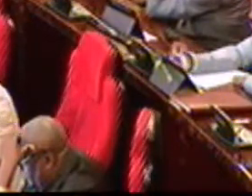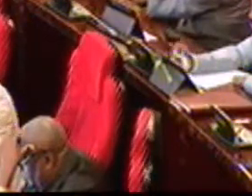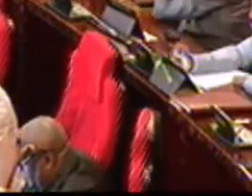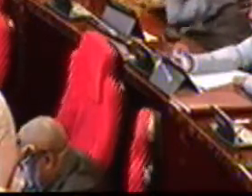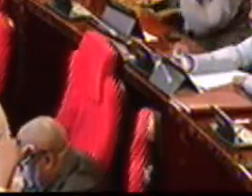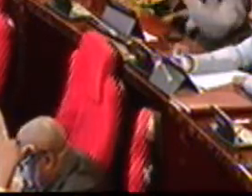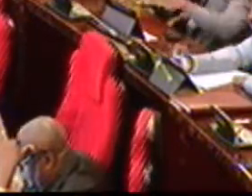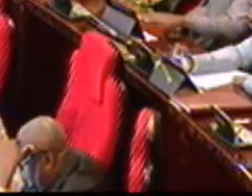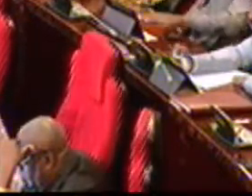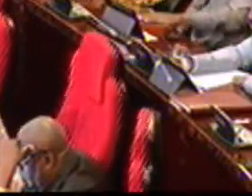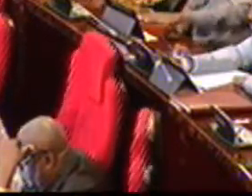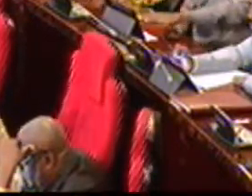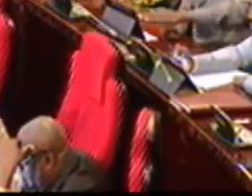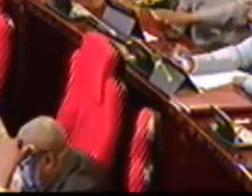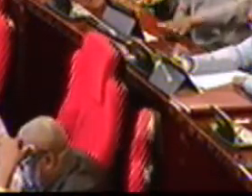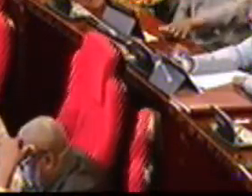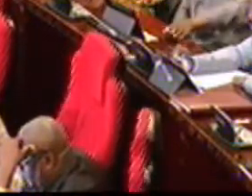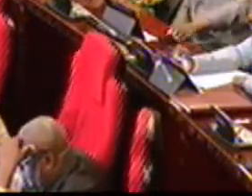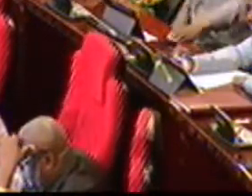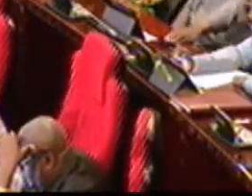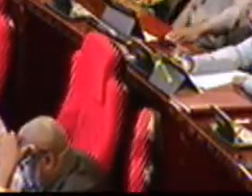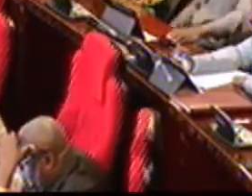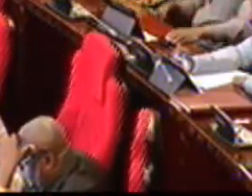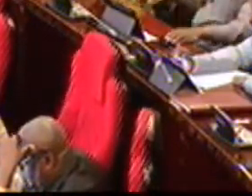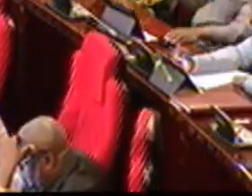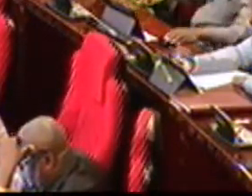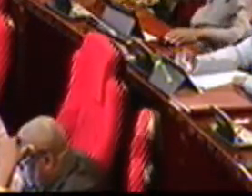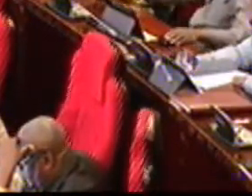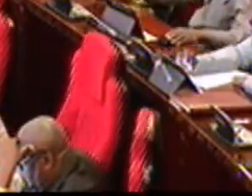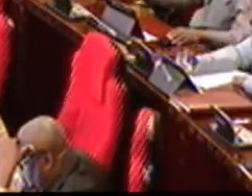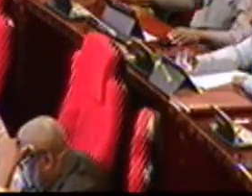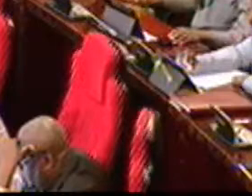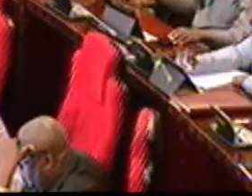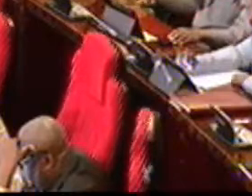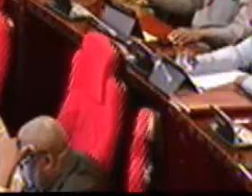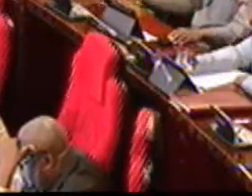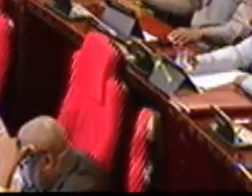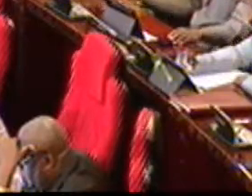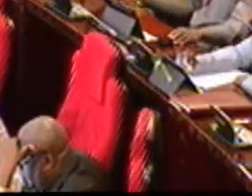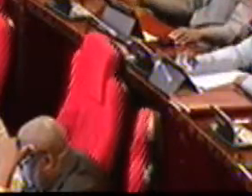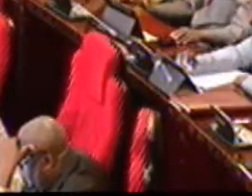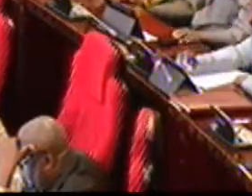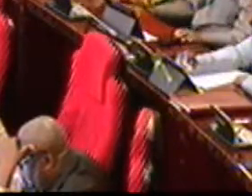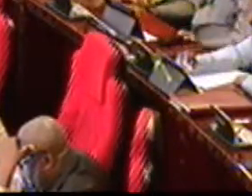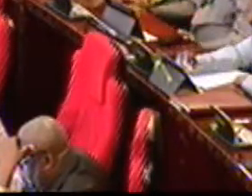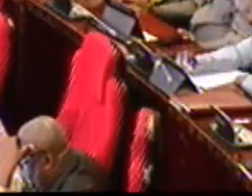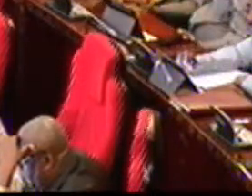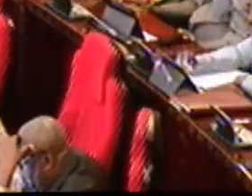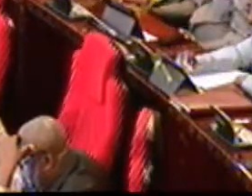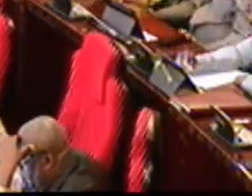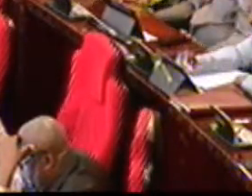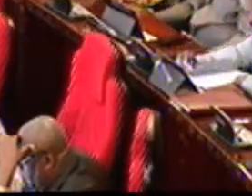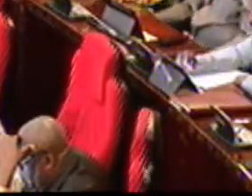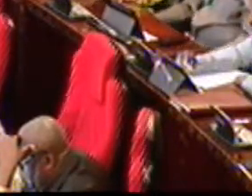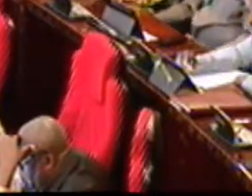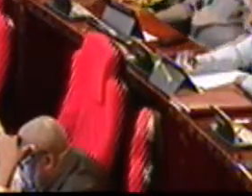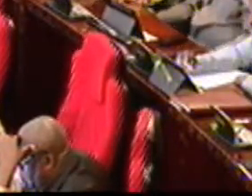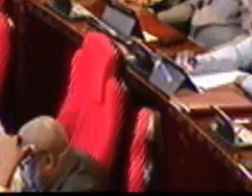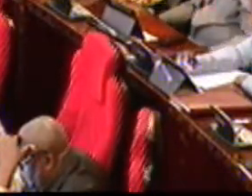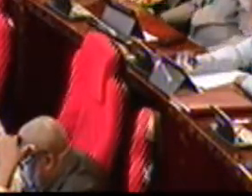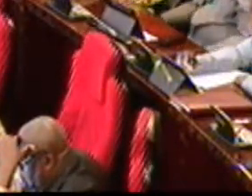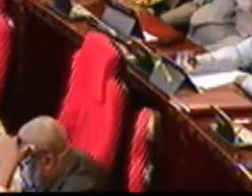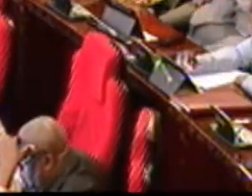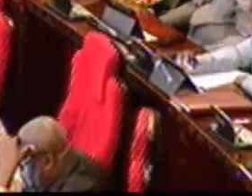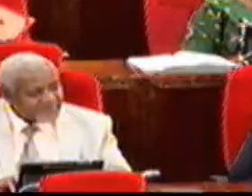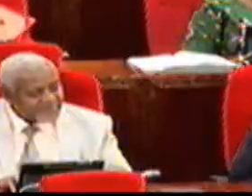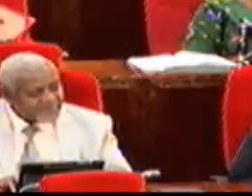asilimia 78.7 ya lengo. Mheshimiwa Spika, Mheshimiwa wabunge, ninawaomba usikivu.